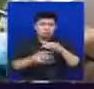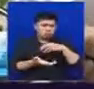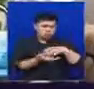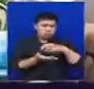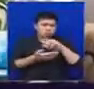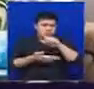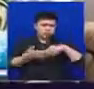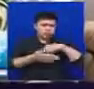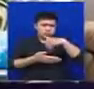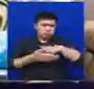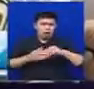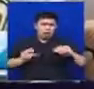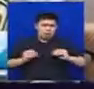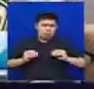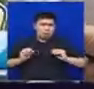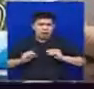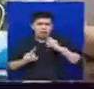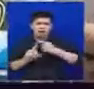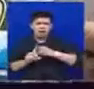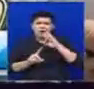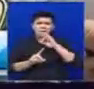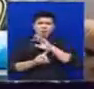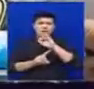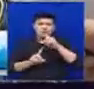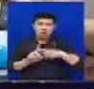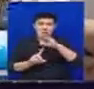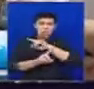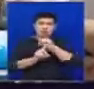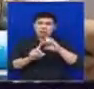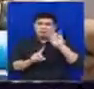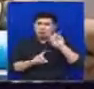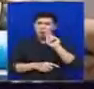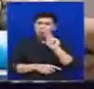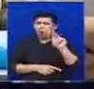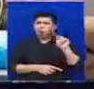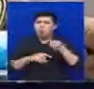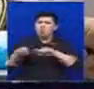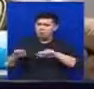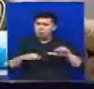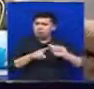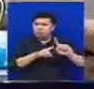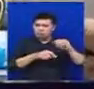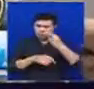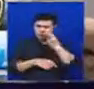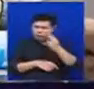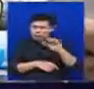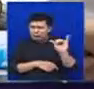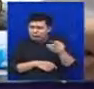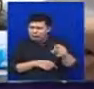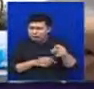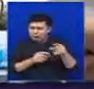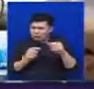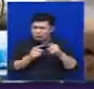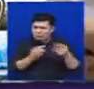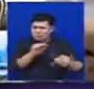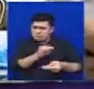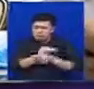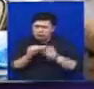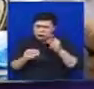ชามติในวันที่7สิงหาคมนี้โดยกกต.มีความพร้อมในทุกหน่วยงานขณะที่ยังไม่มีสัญญาณที่บ่งชี้ว่าจะไม่มีการทำประชาม